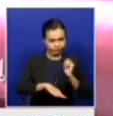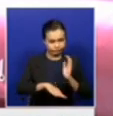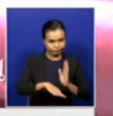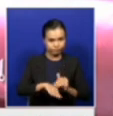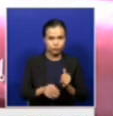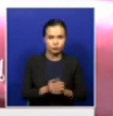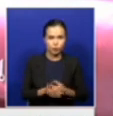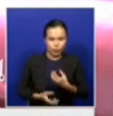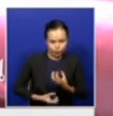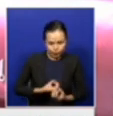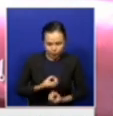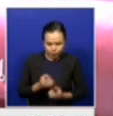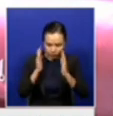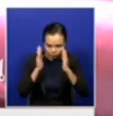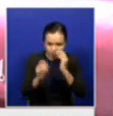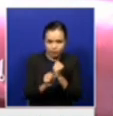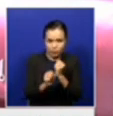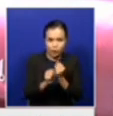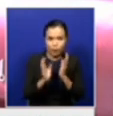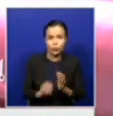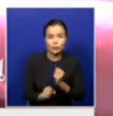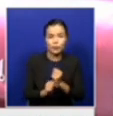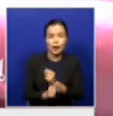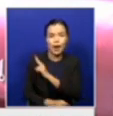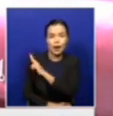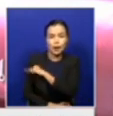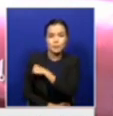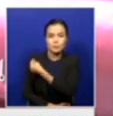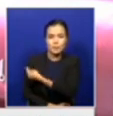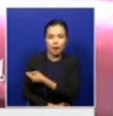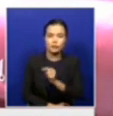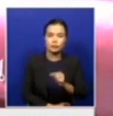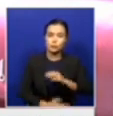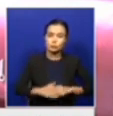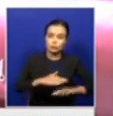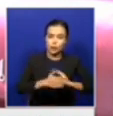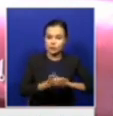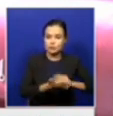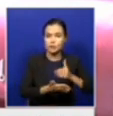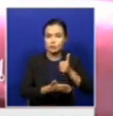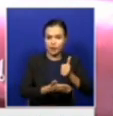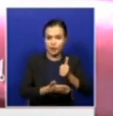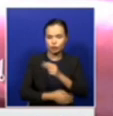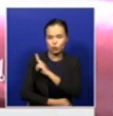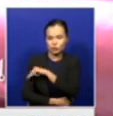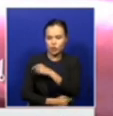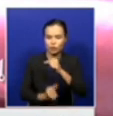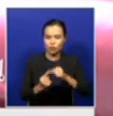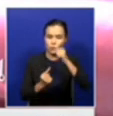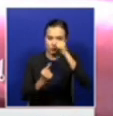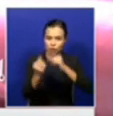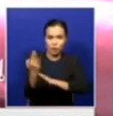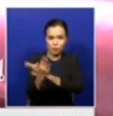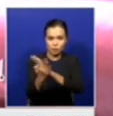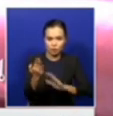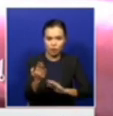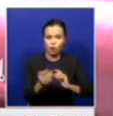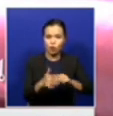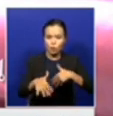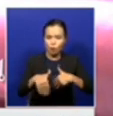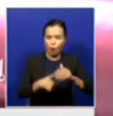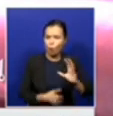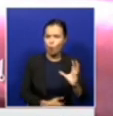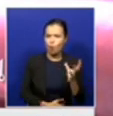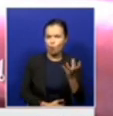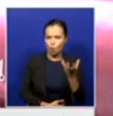ความทุ่มเทของบุคลากรทางการแพทย์นะครับแล้วก็รากฐานความสำเร็จด้านการสาธารณสุขของประเทศไทยที่คนทั้งโลกเนี่ยเข